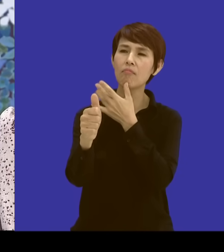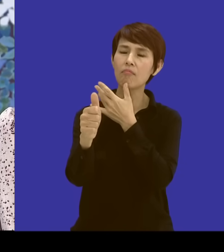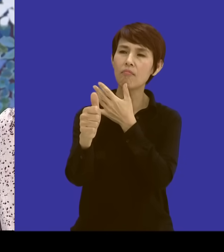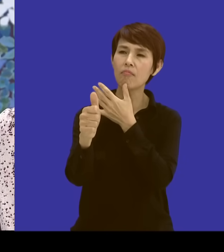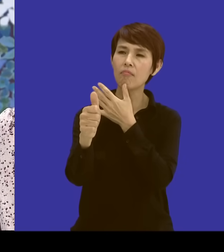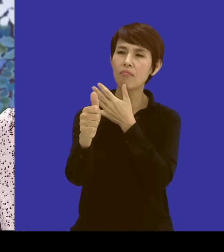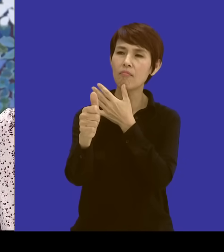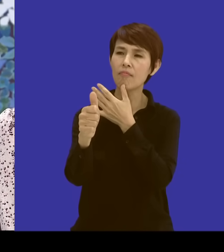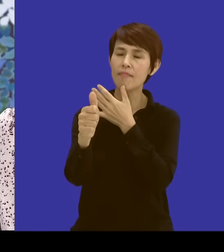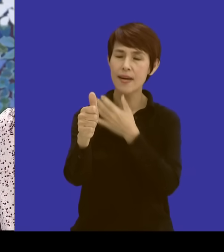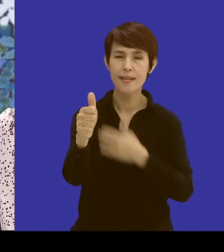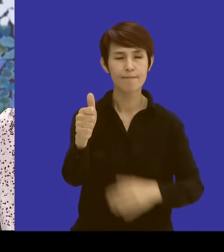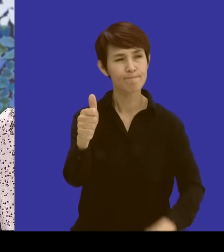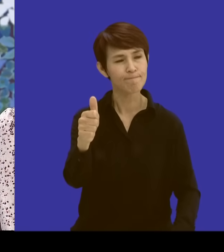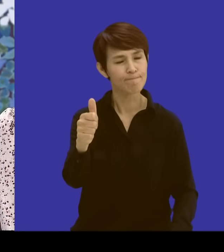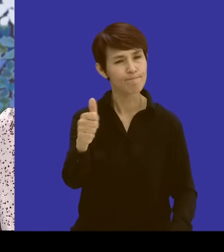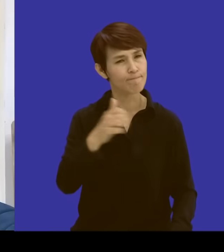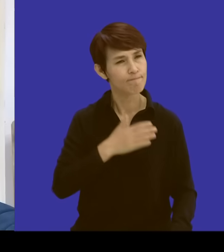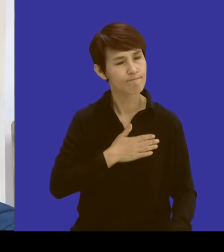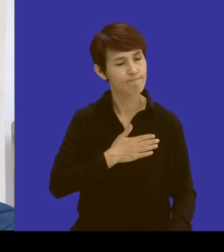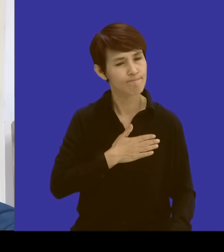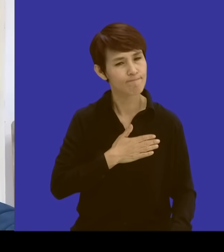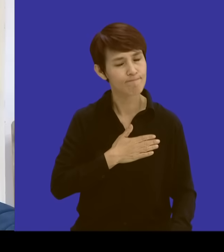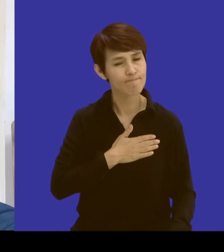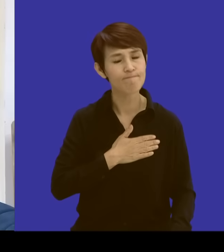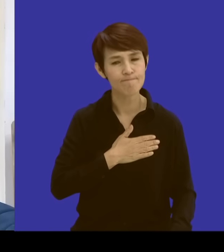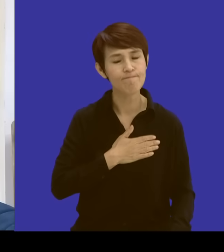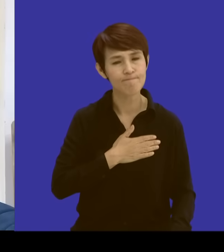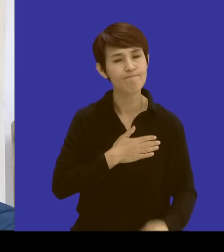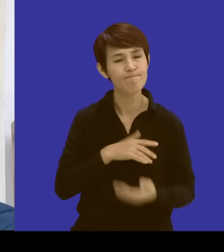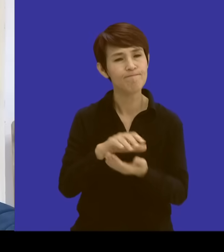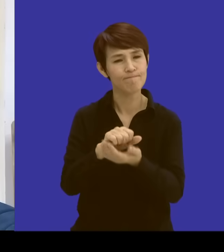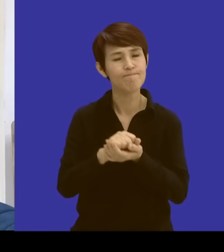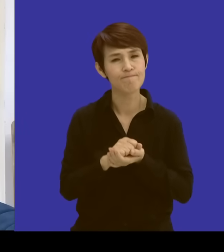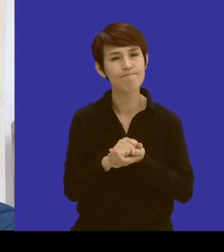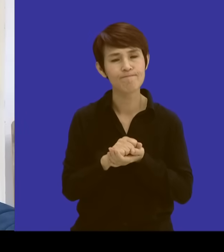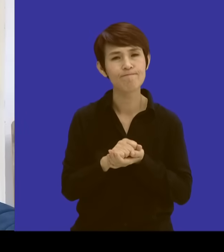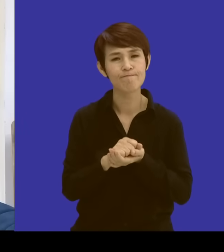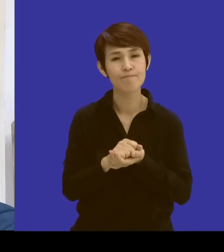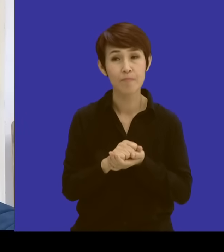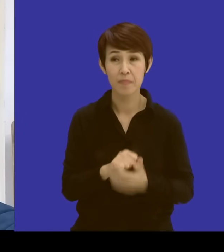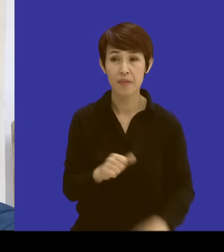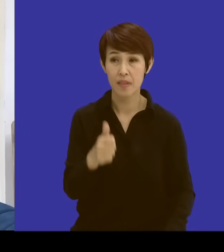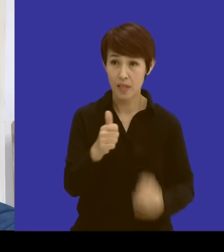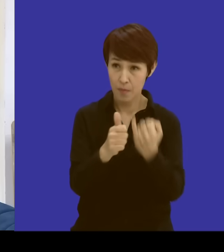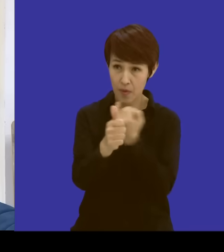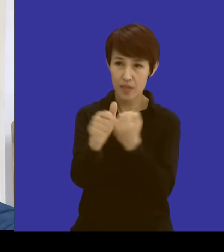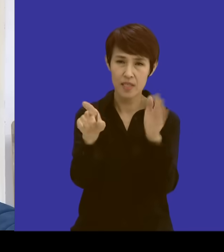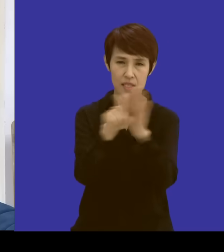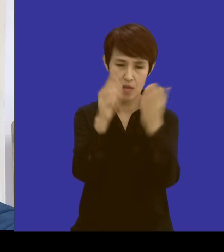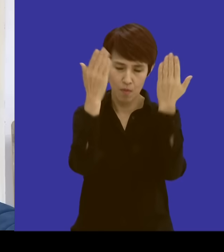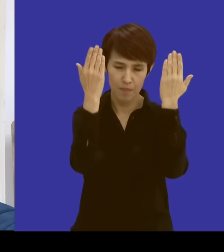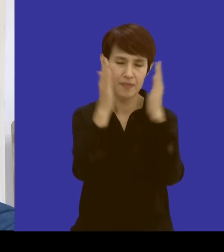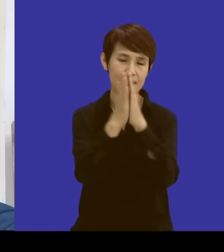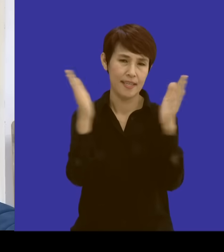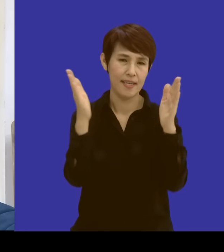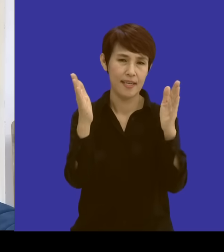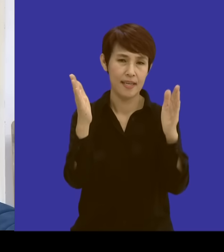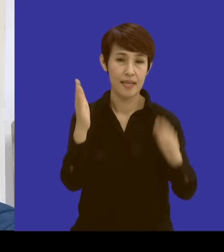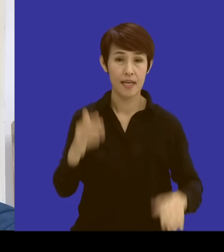그리고 뭐 저도 좀 마음에 자발적으로 받아들일 마음이 됐었고, 그래서 남편이 신학교를 갔고, 이제